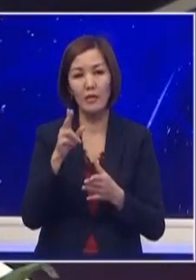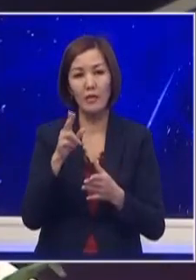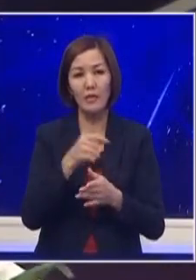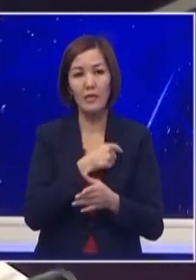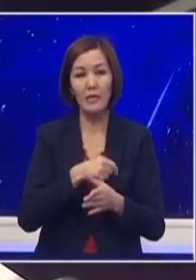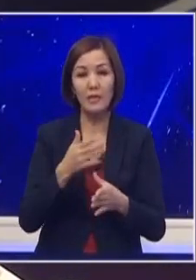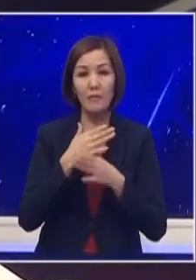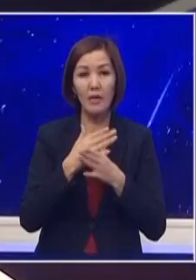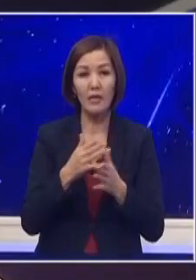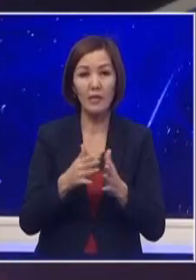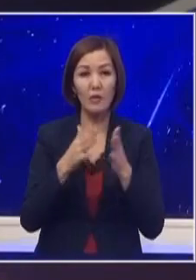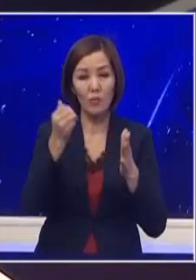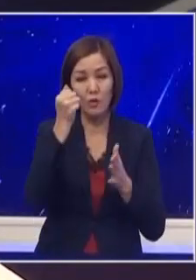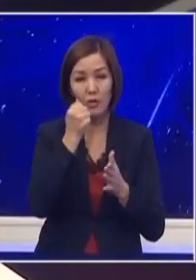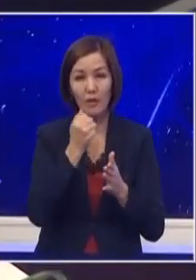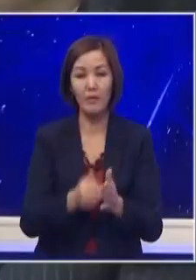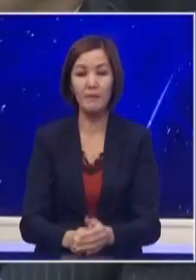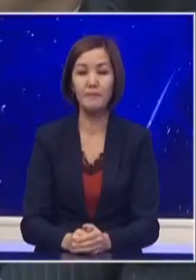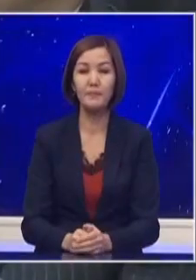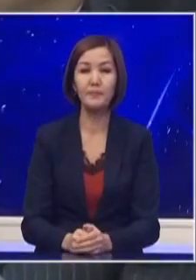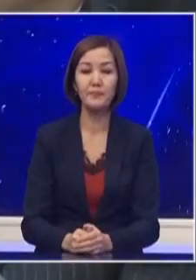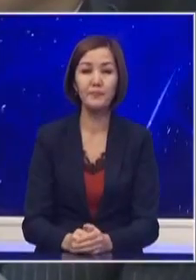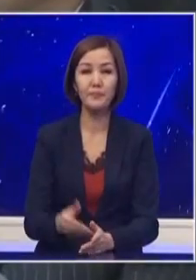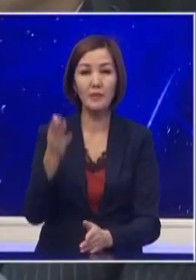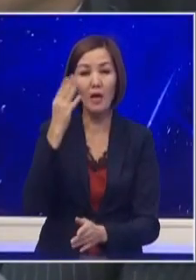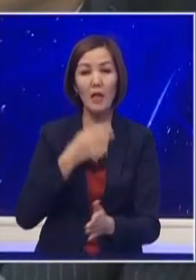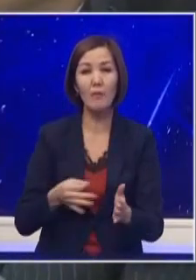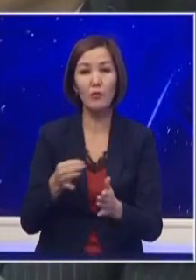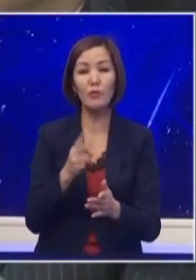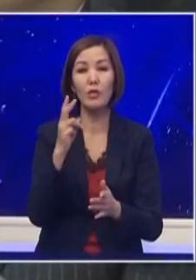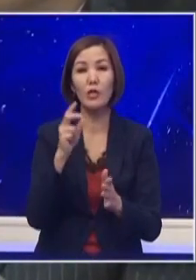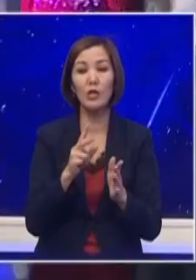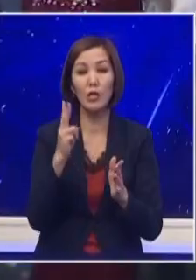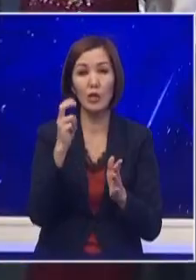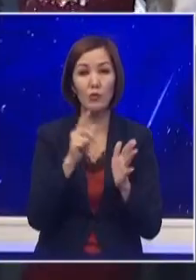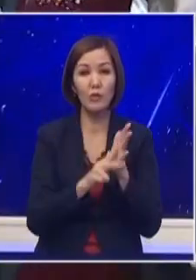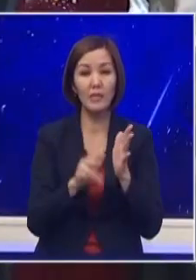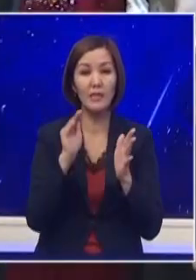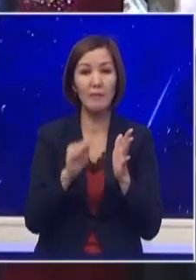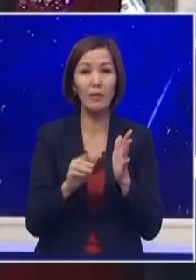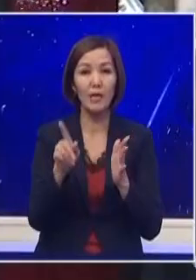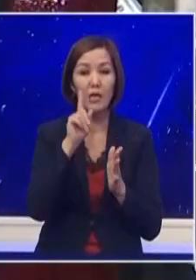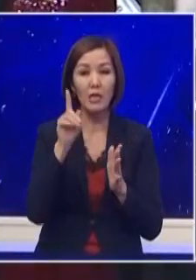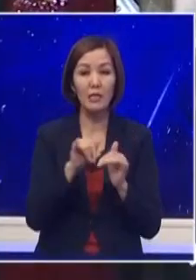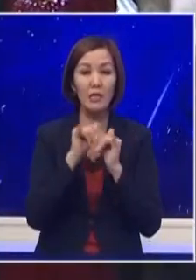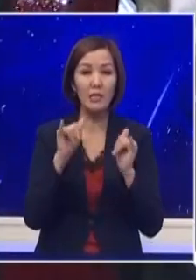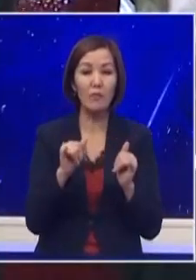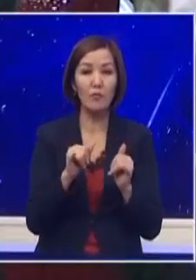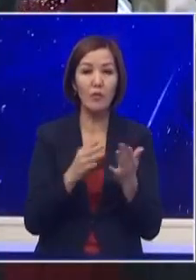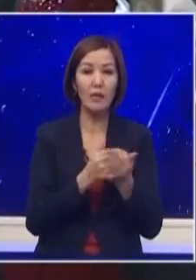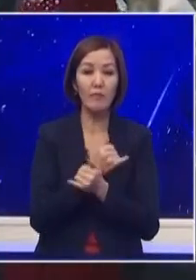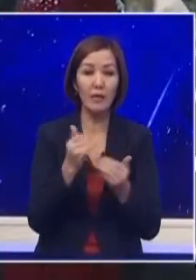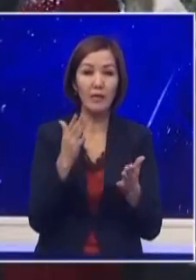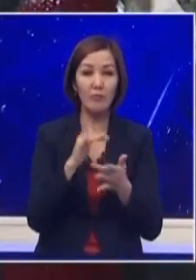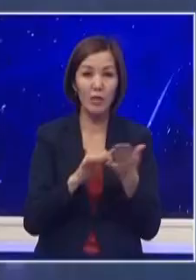жеткенім, Нұрсұлтан ағайыма алғысым шексіз. Алматы облысында бүгінде 280 мыңға жуық жас облыстың өсіп өркендеуімен даму жолында еңбек етіп